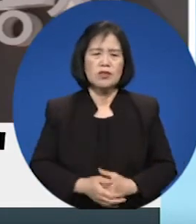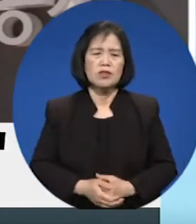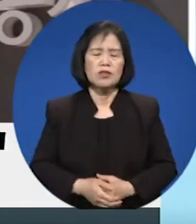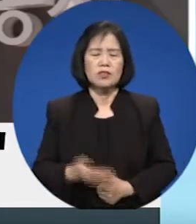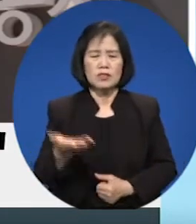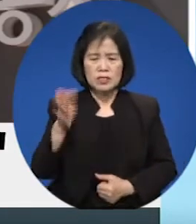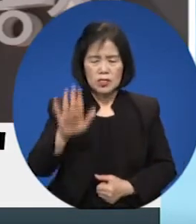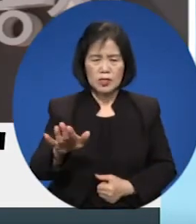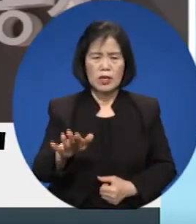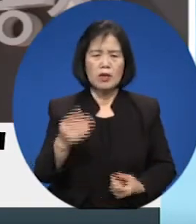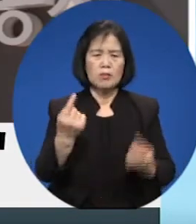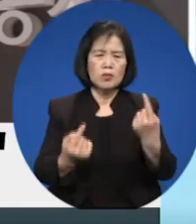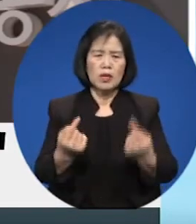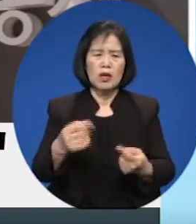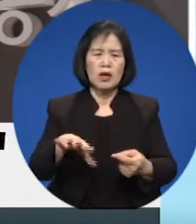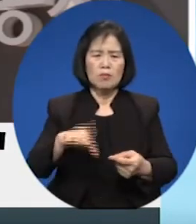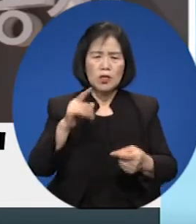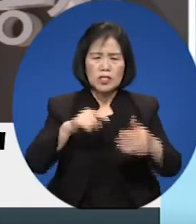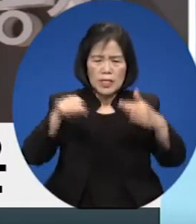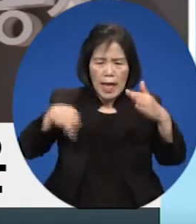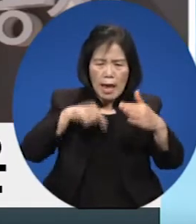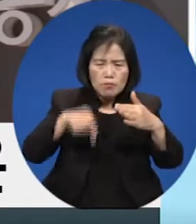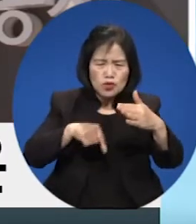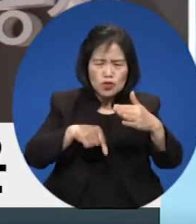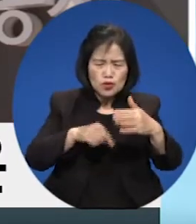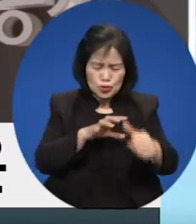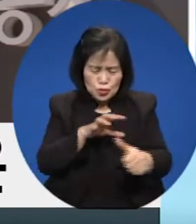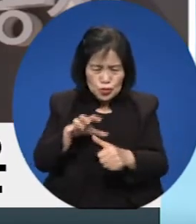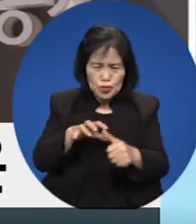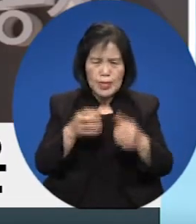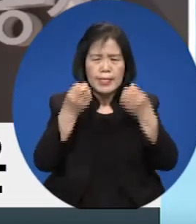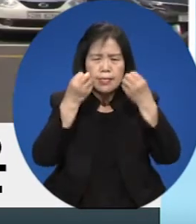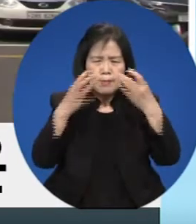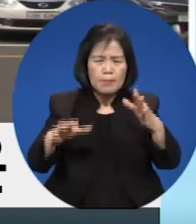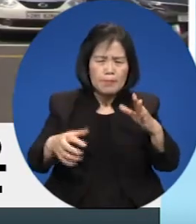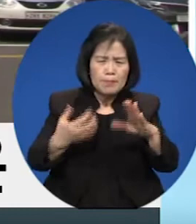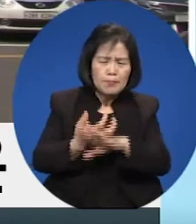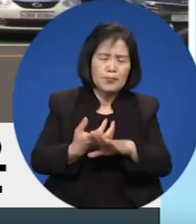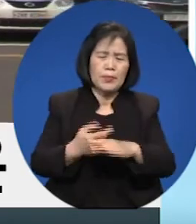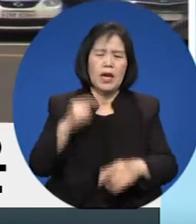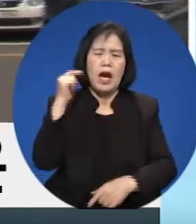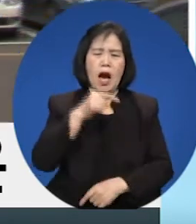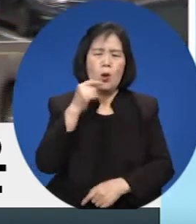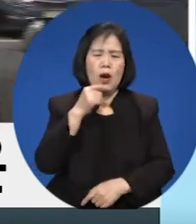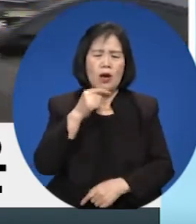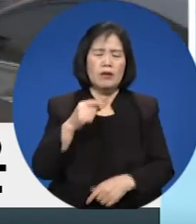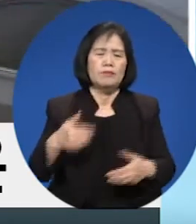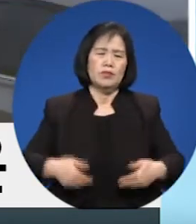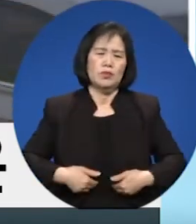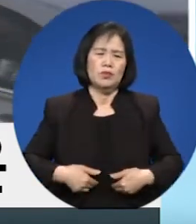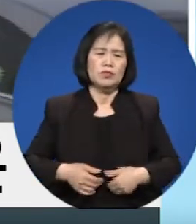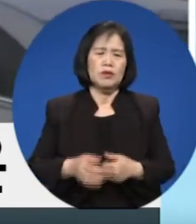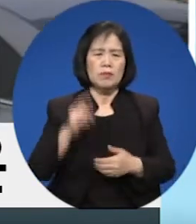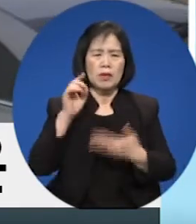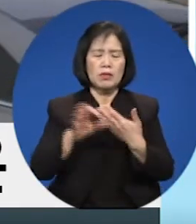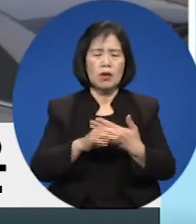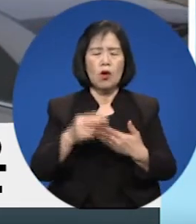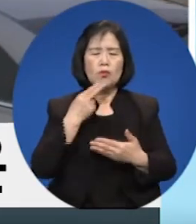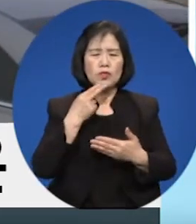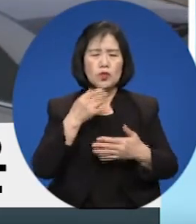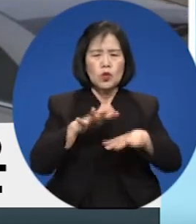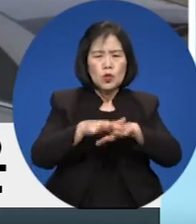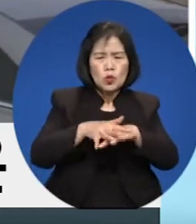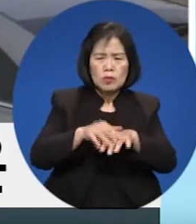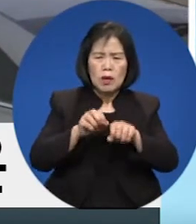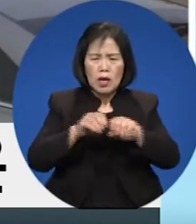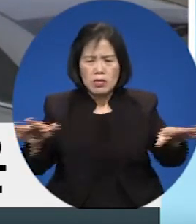그렇지만 그것보다는 먼저 내부통제 시스템 내부 혁신을 같다 강화할 필요가 분명히 있다는 얘기죠 만약에 그런 거 없이 조직만